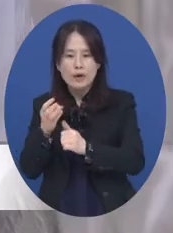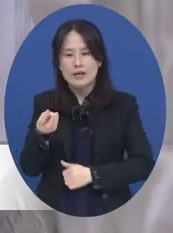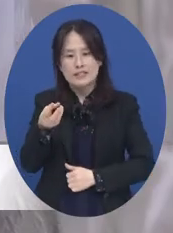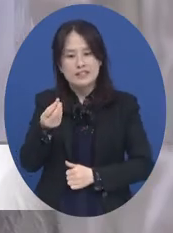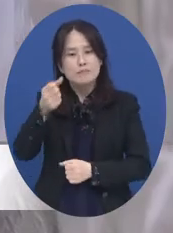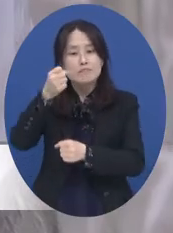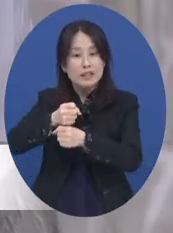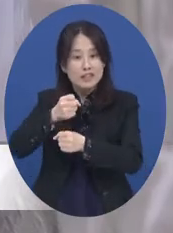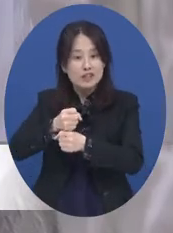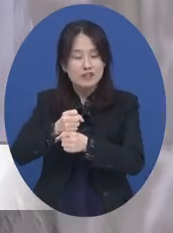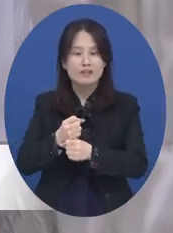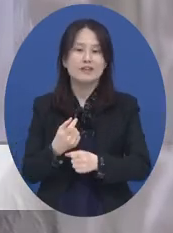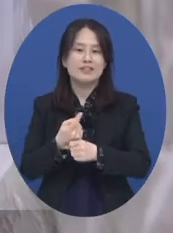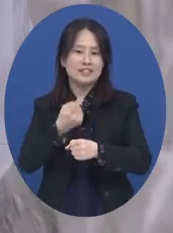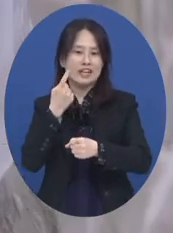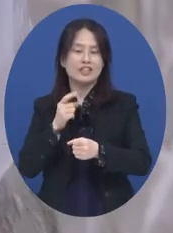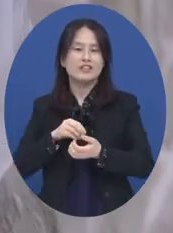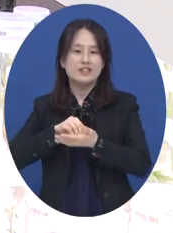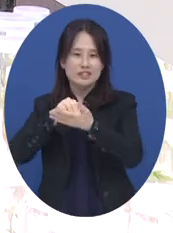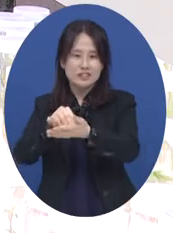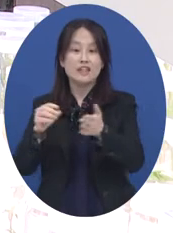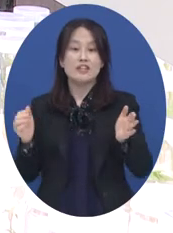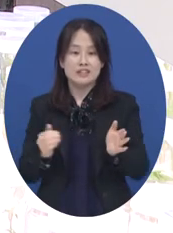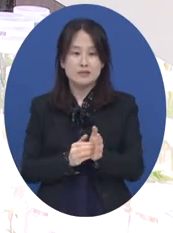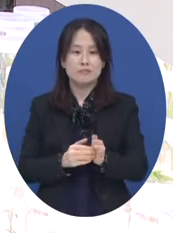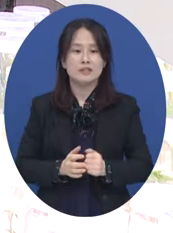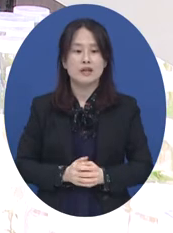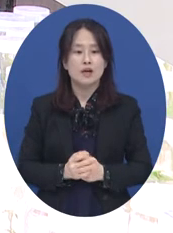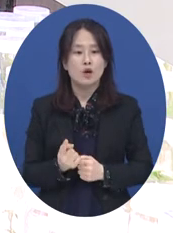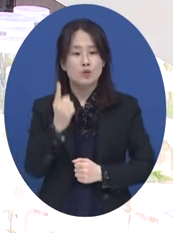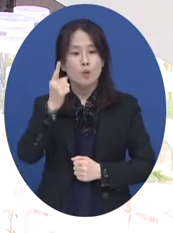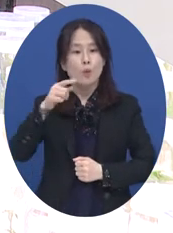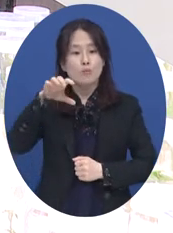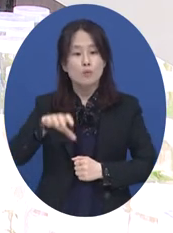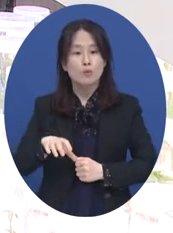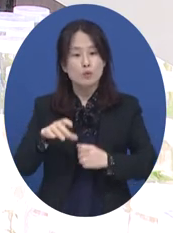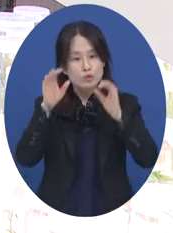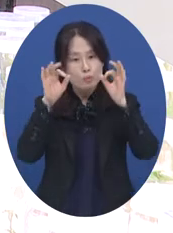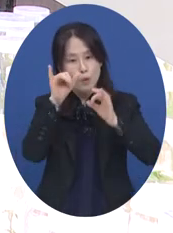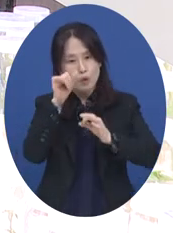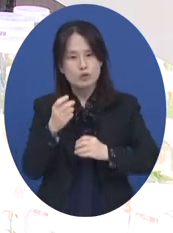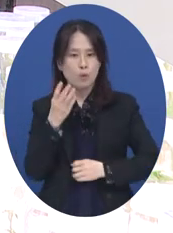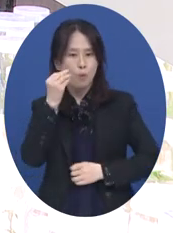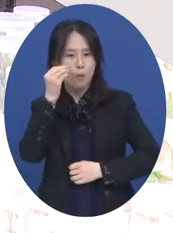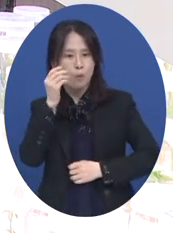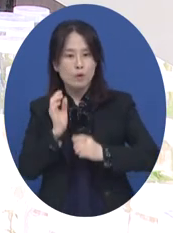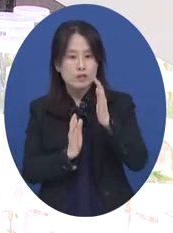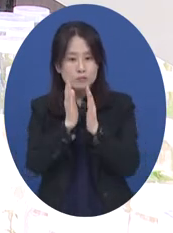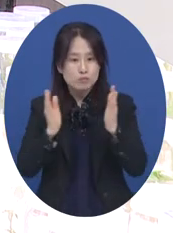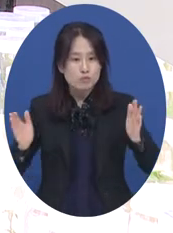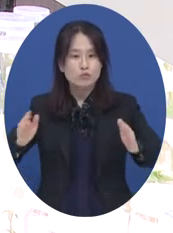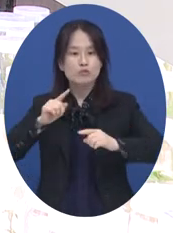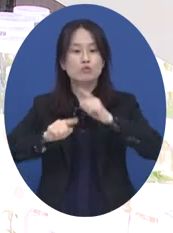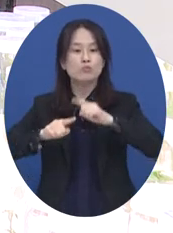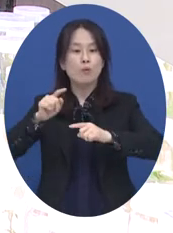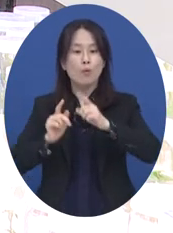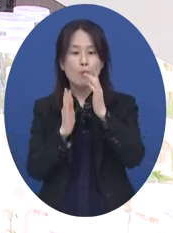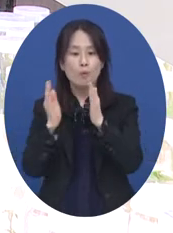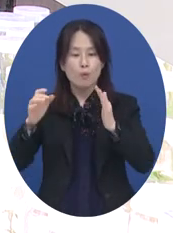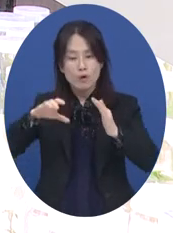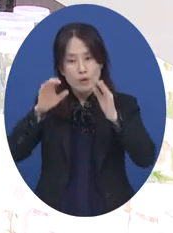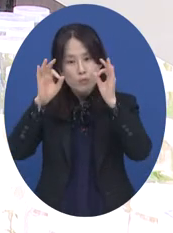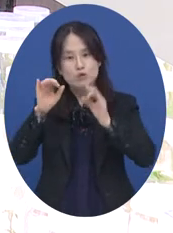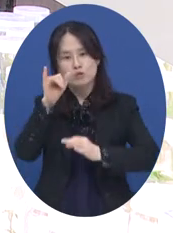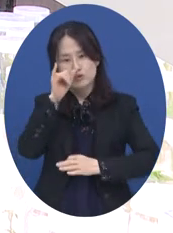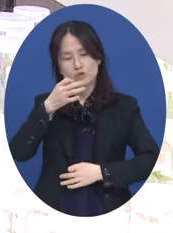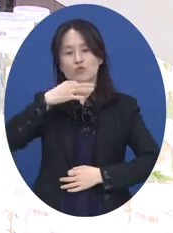지난 에 특허 등록을 마쳤습니다 보산 세대에서 볼 수 있는 아 그러한 그 희귀 특산 식물을 어 숨어 원해서 이제 볼